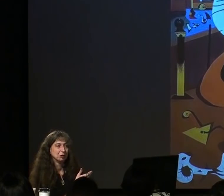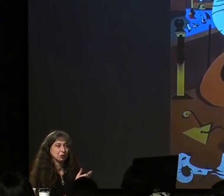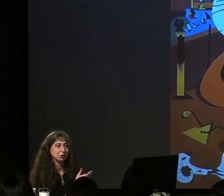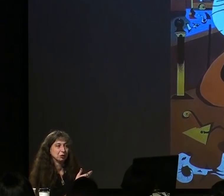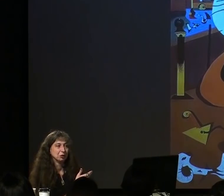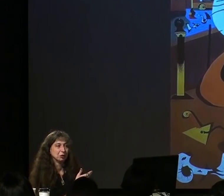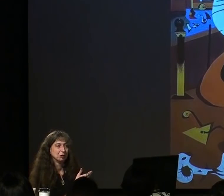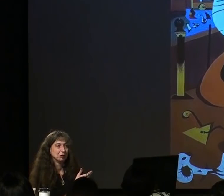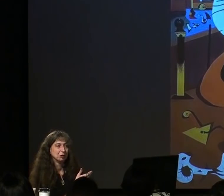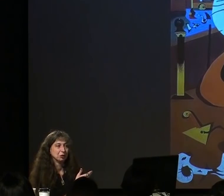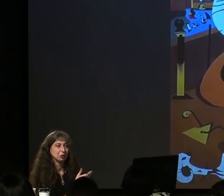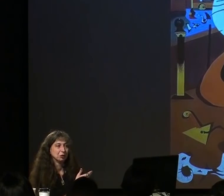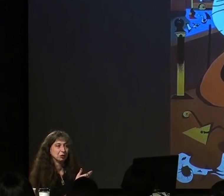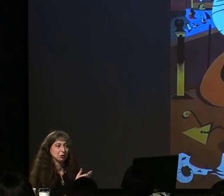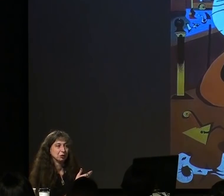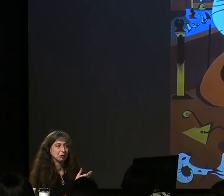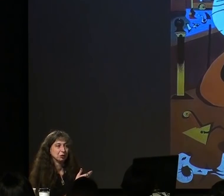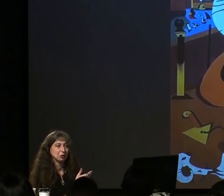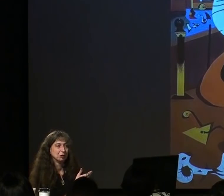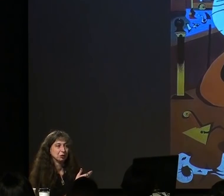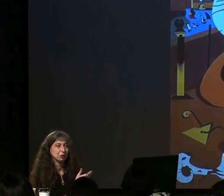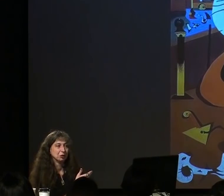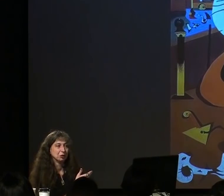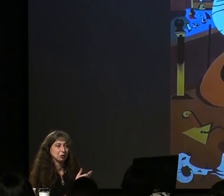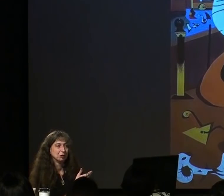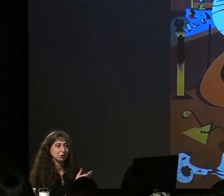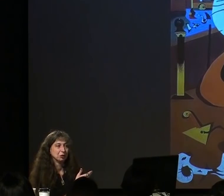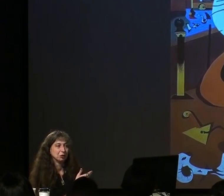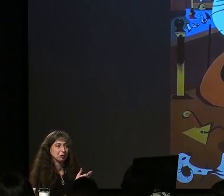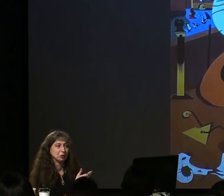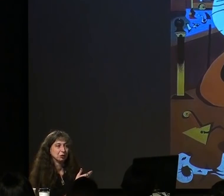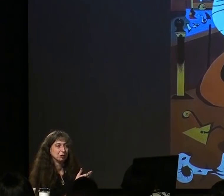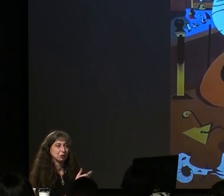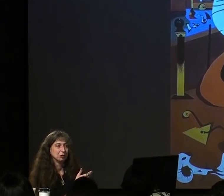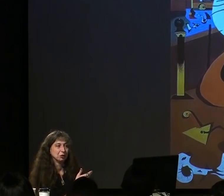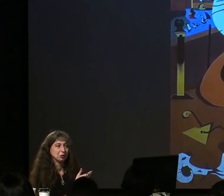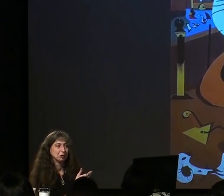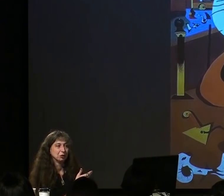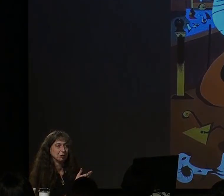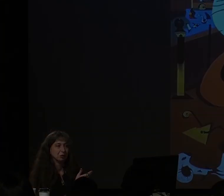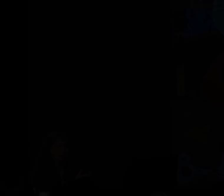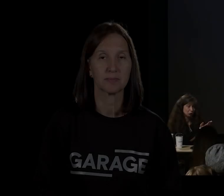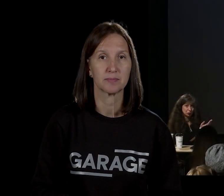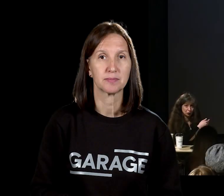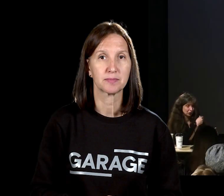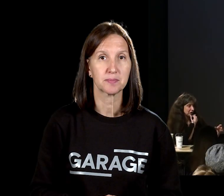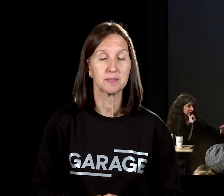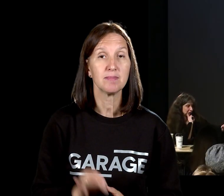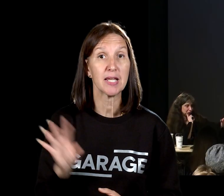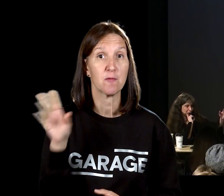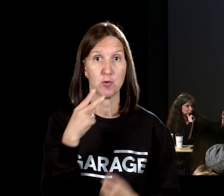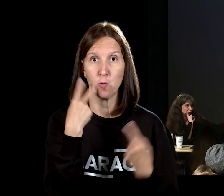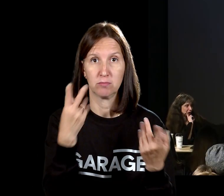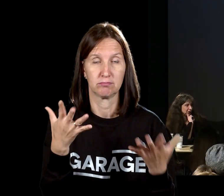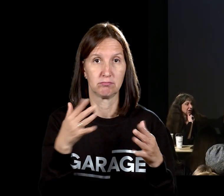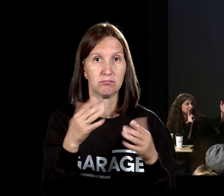формы, некоторые из которых кажутся похожими на реальные объекты, а другие не вызывают прямых ассоциаций. Тоже все читается.